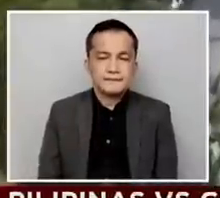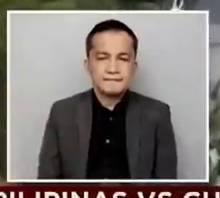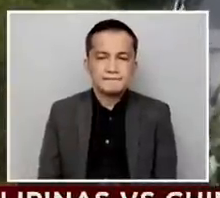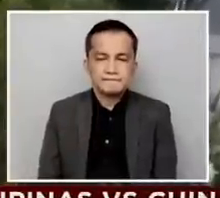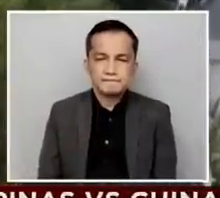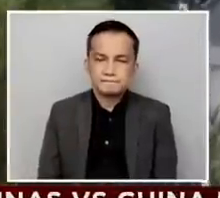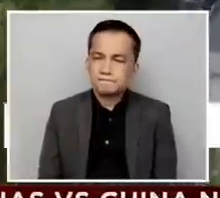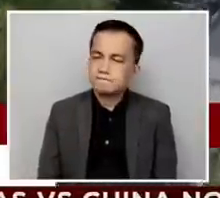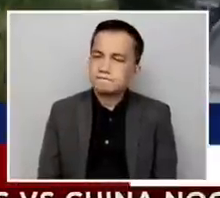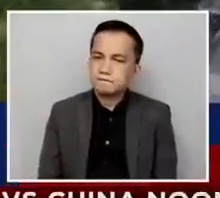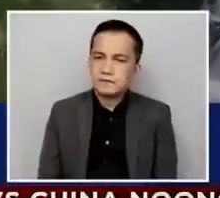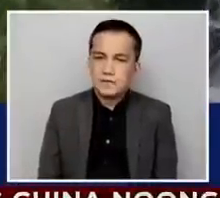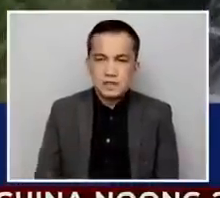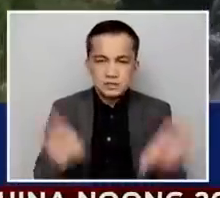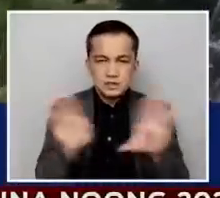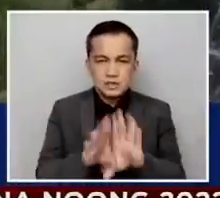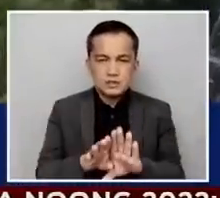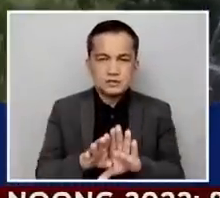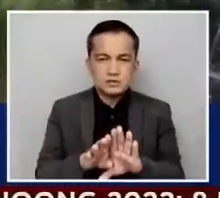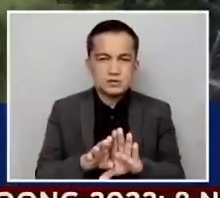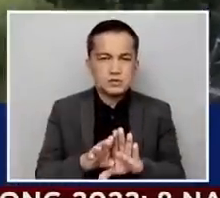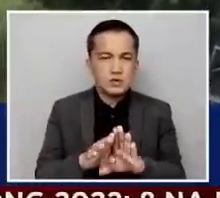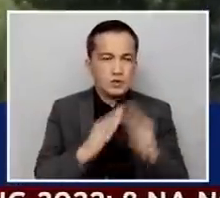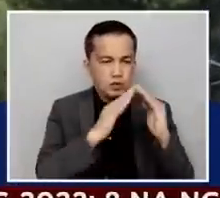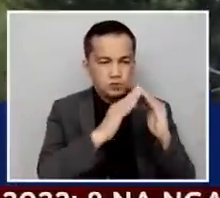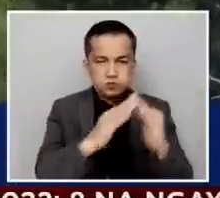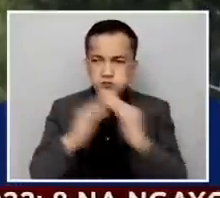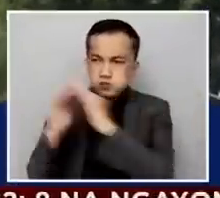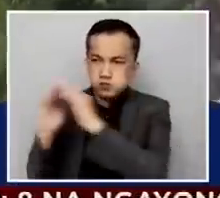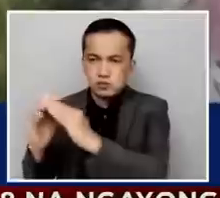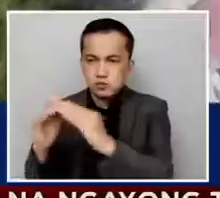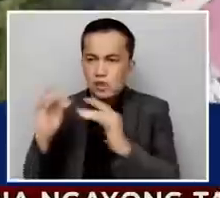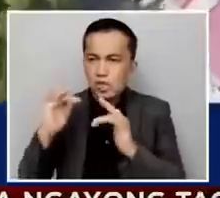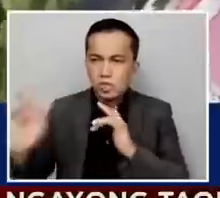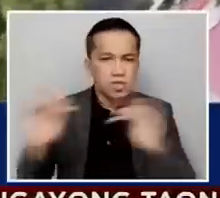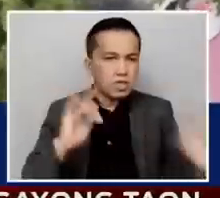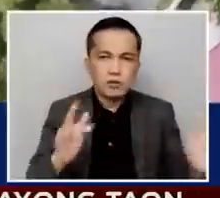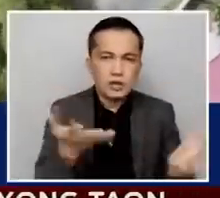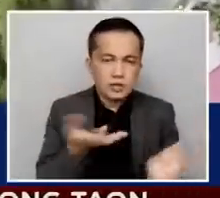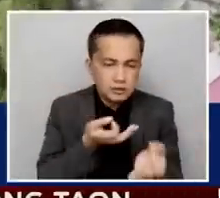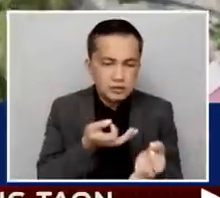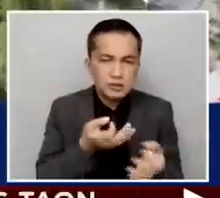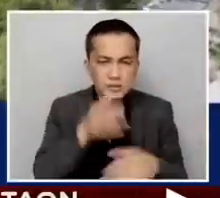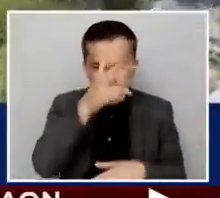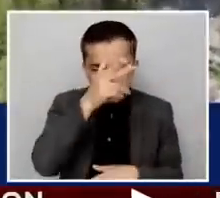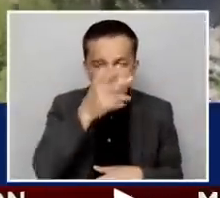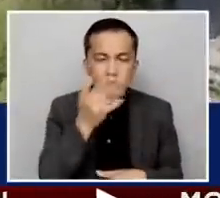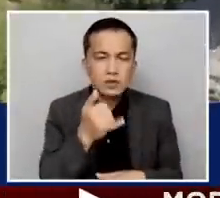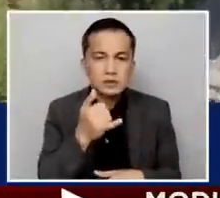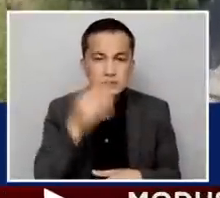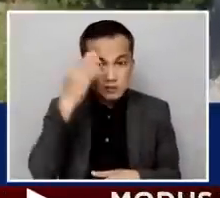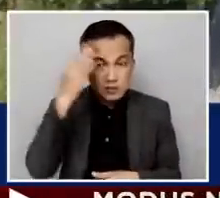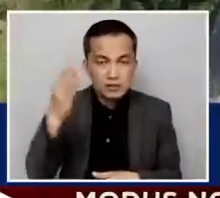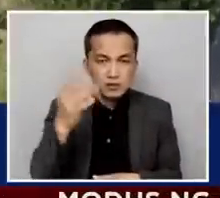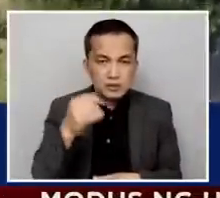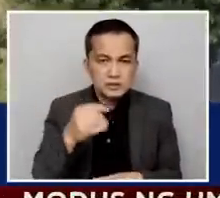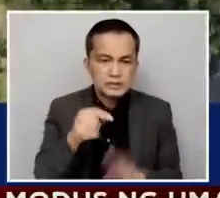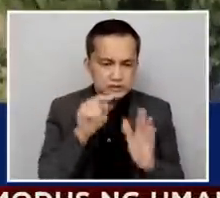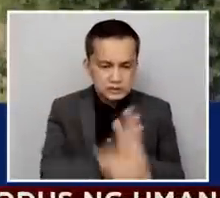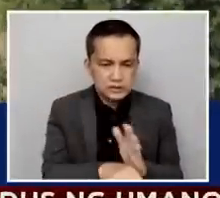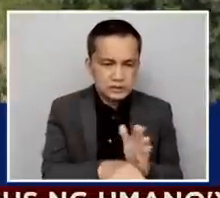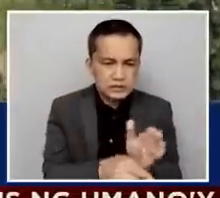Sarado at wala ng laman ang poultry farm na ito sa Santa Maria, Bulacan. Kinailangan kasing patayin at ilibing ang